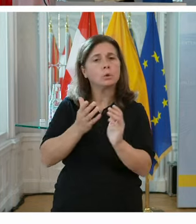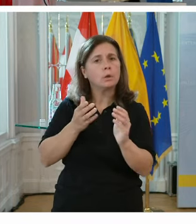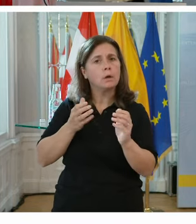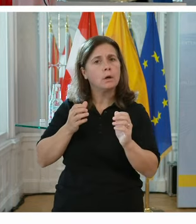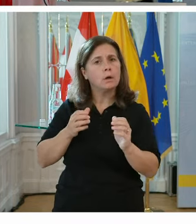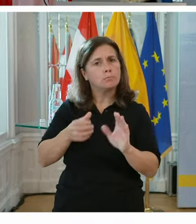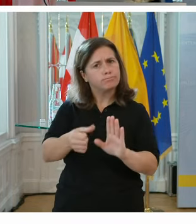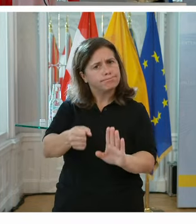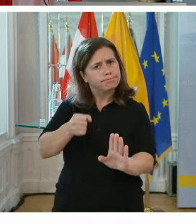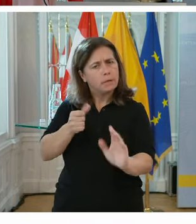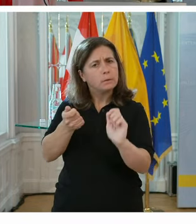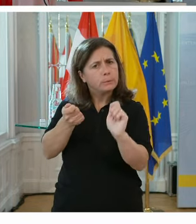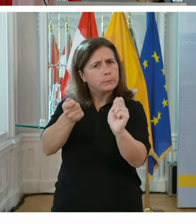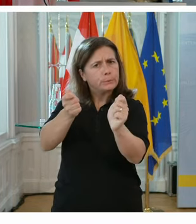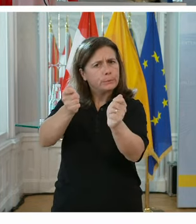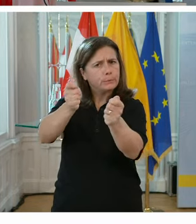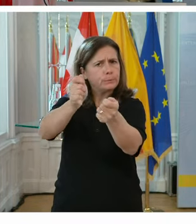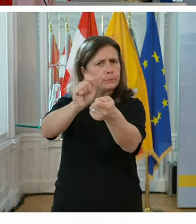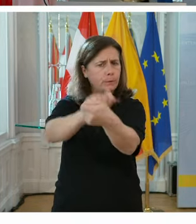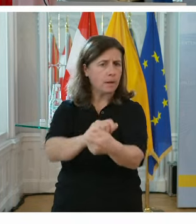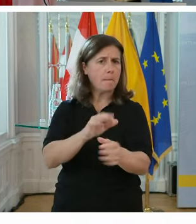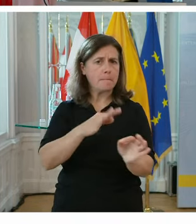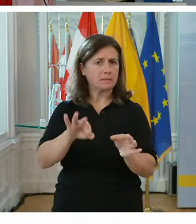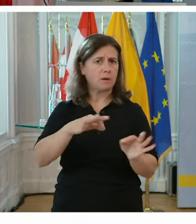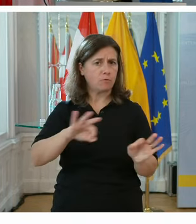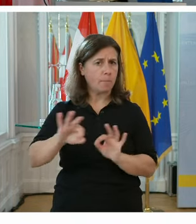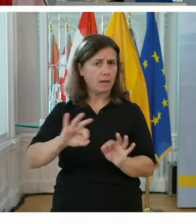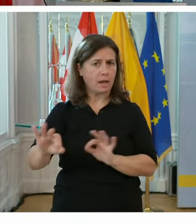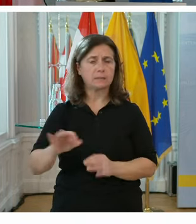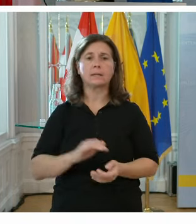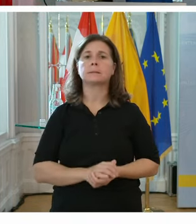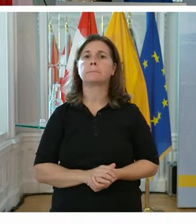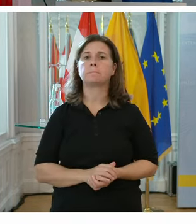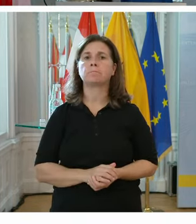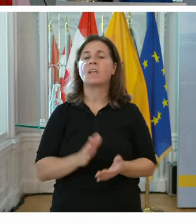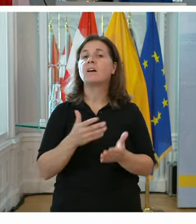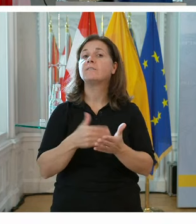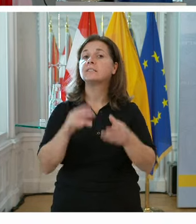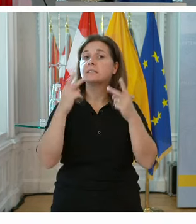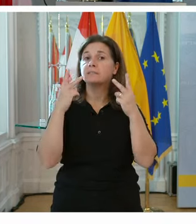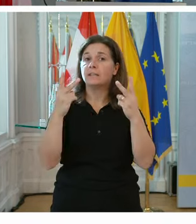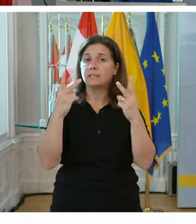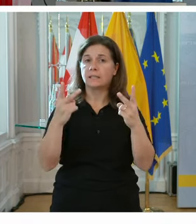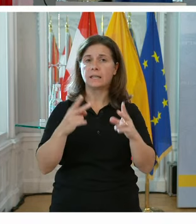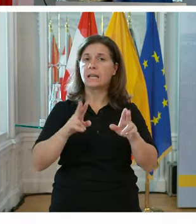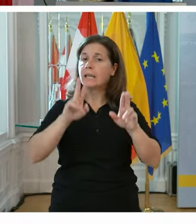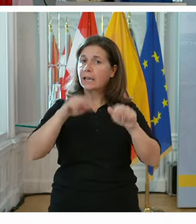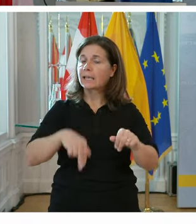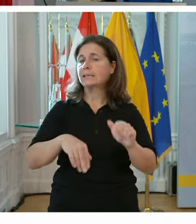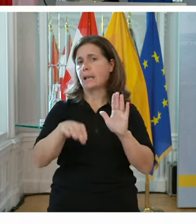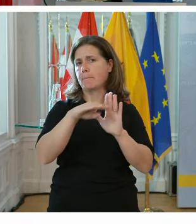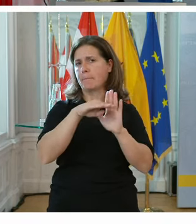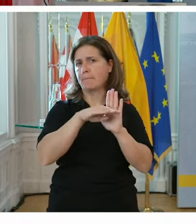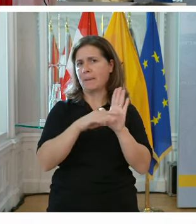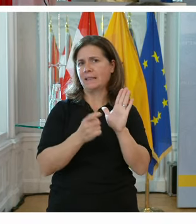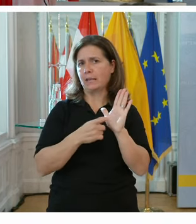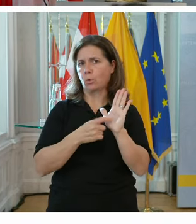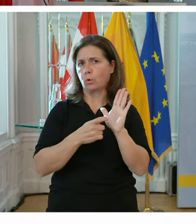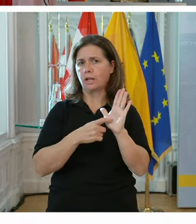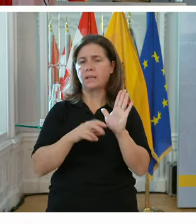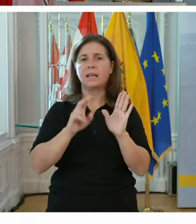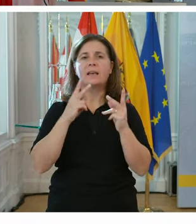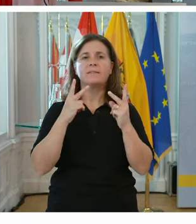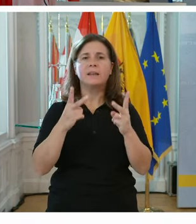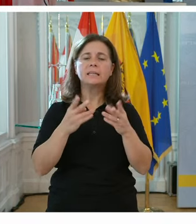desto besser sind wir auch vorbereitet. Worauf kommt es an? eben auf die richtigen Rahmenbedingungen. Da ist ganz wichtig